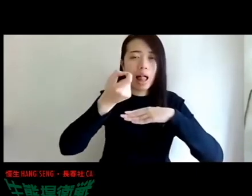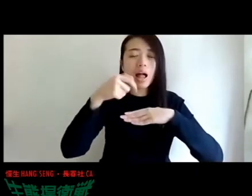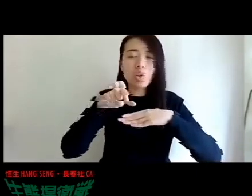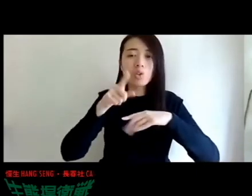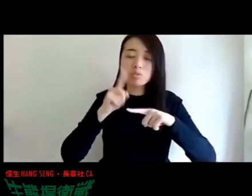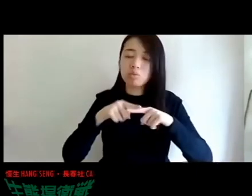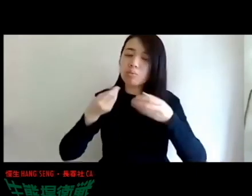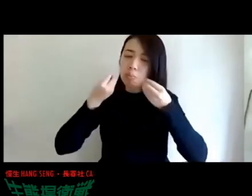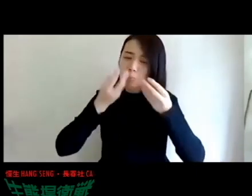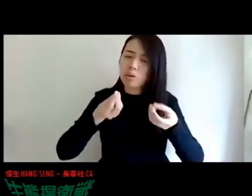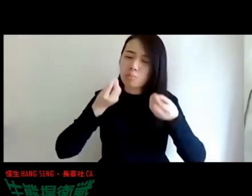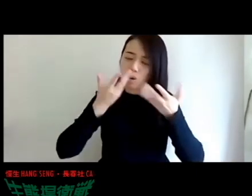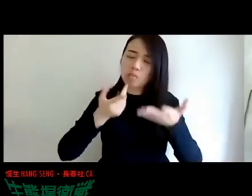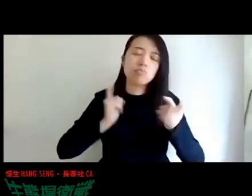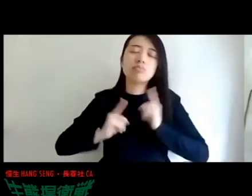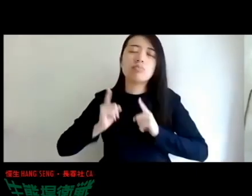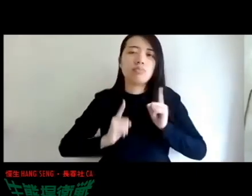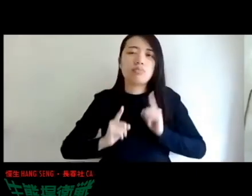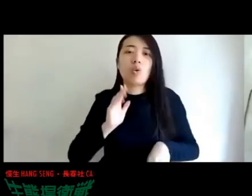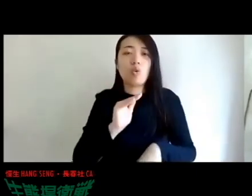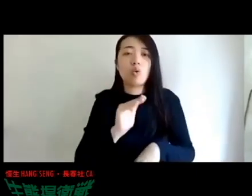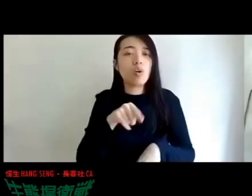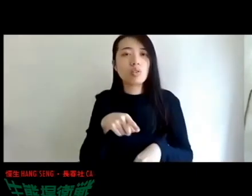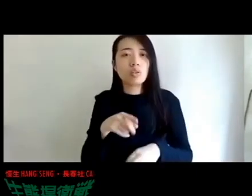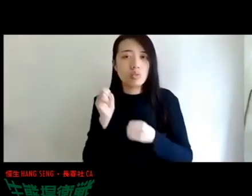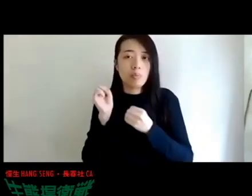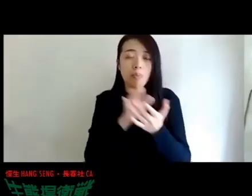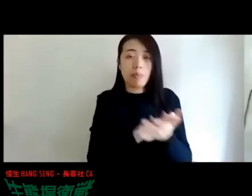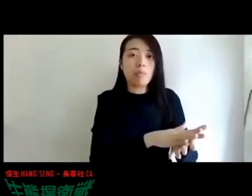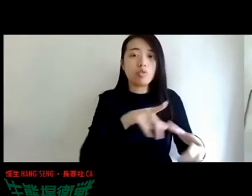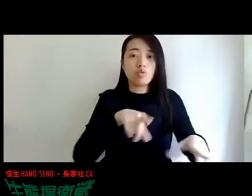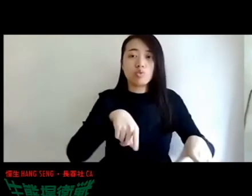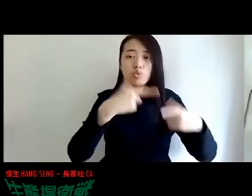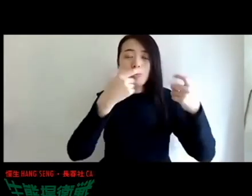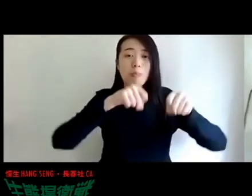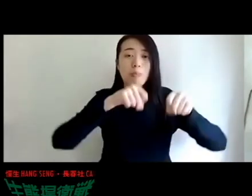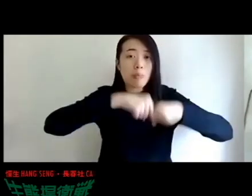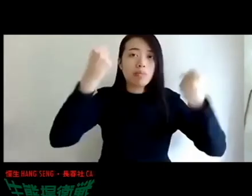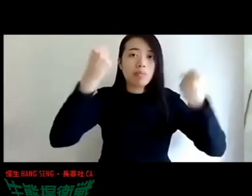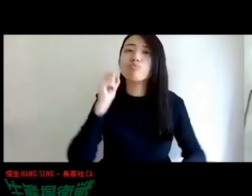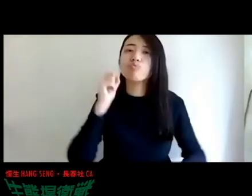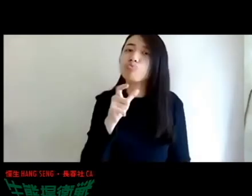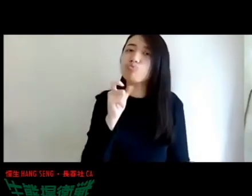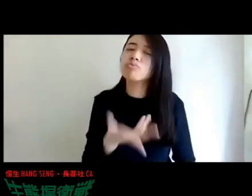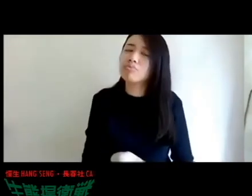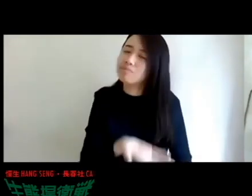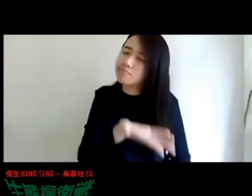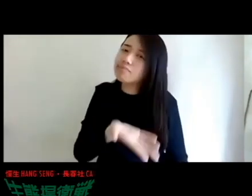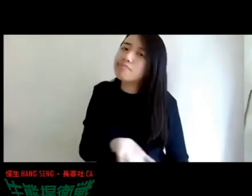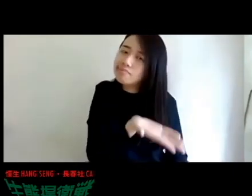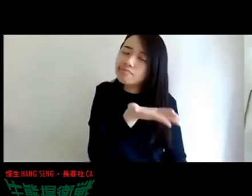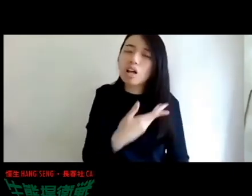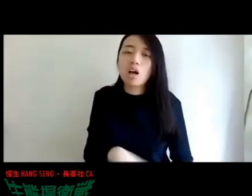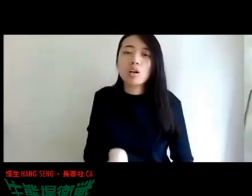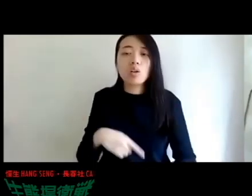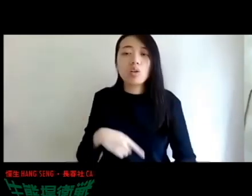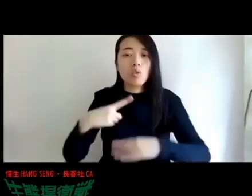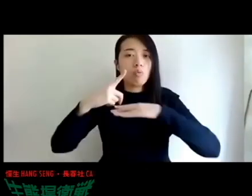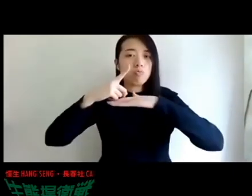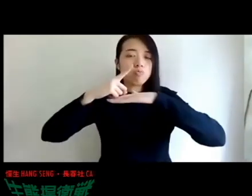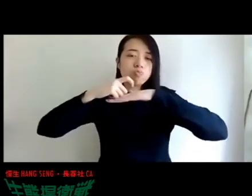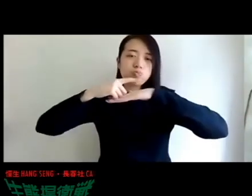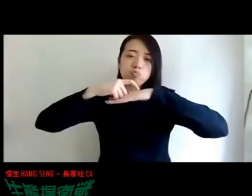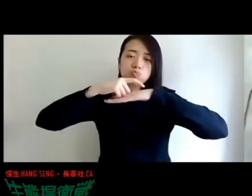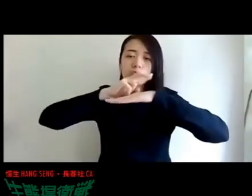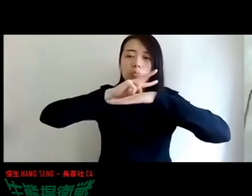的健康的嘛。而它當它慢慢它由蟲慢慢一路生長結蛹跟著變